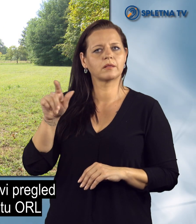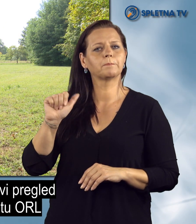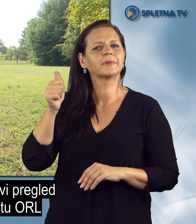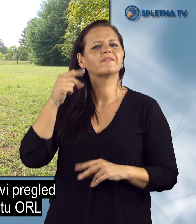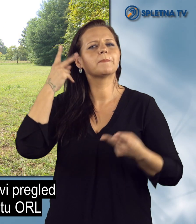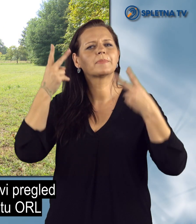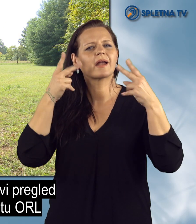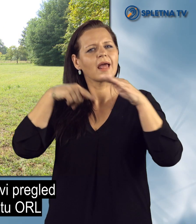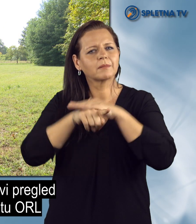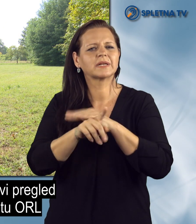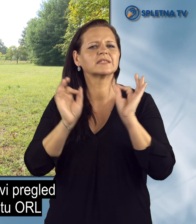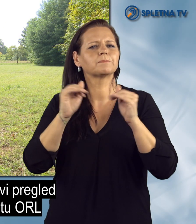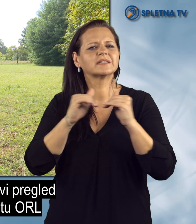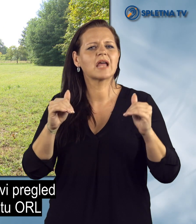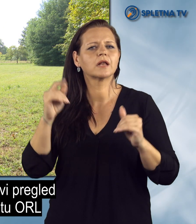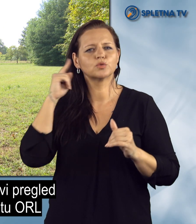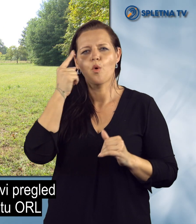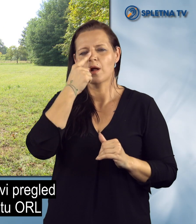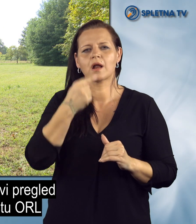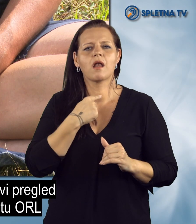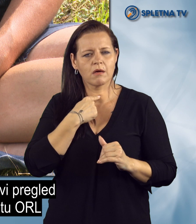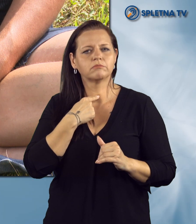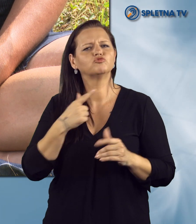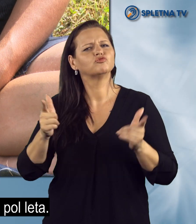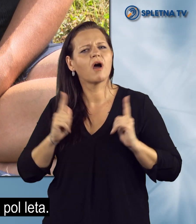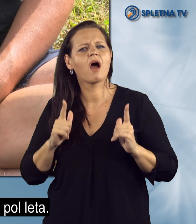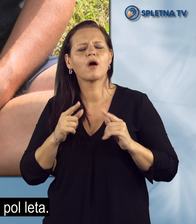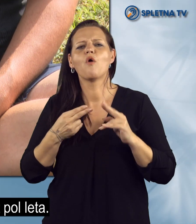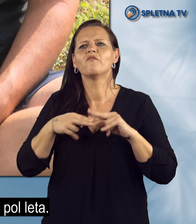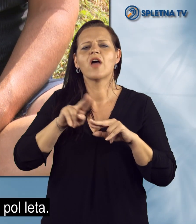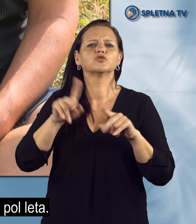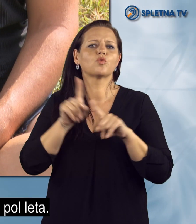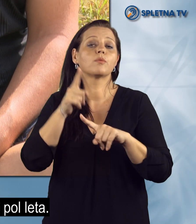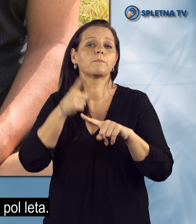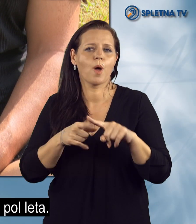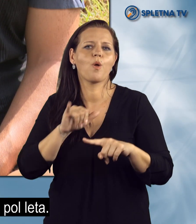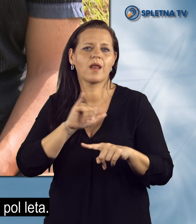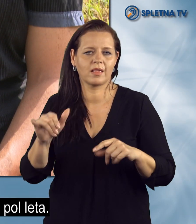Zoran je na prvi pregled pri specialistu ORL čakal več kot pol leta.